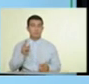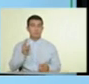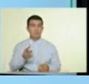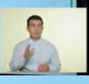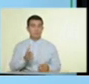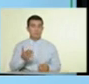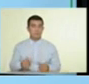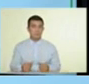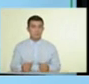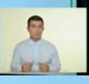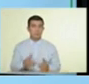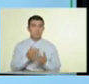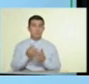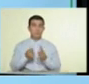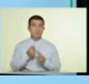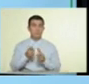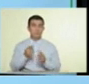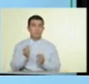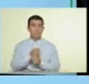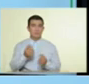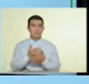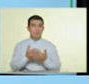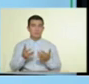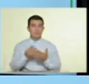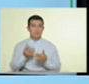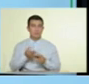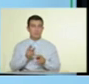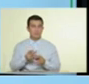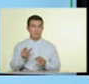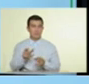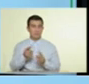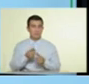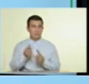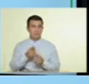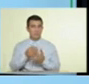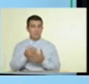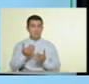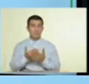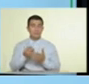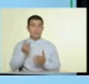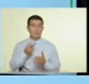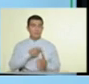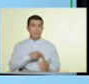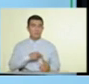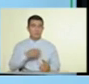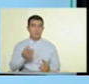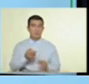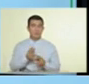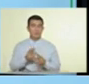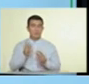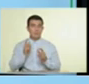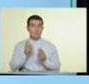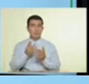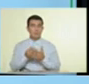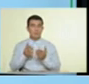km taqsim soat. Bu tezlik yo'lovchi kemasini tezligi bo'ldi. Endi ikkinchi ishda yuk kemasini